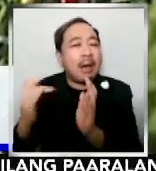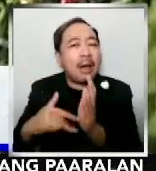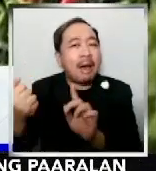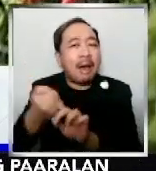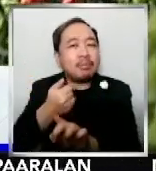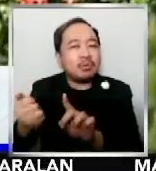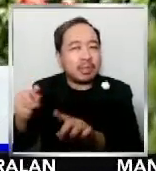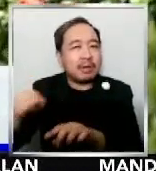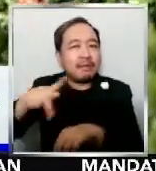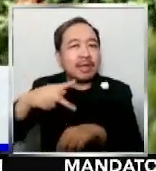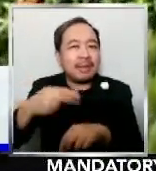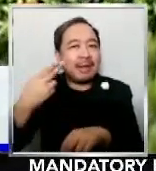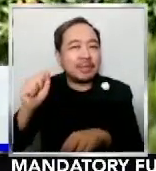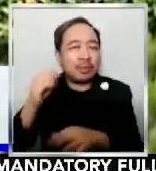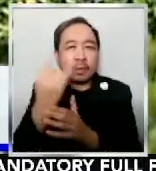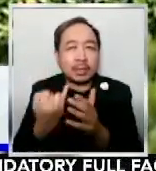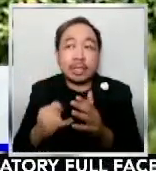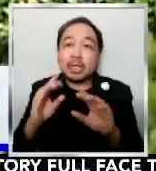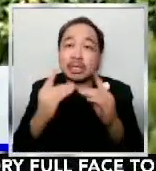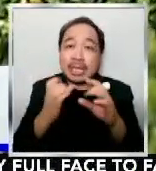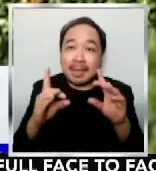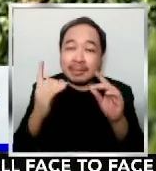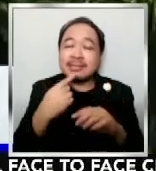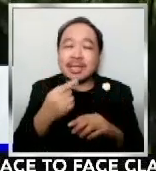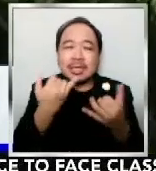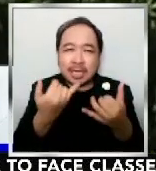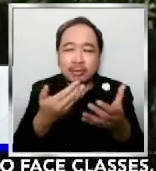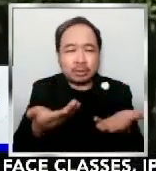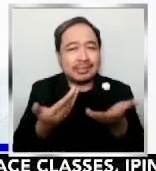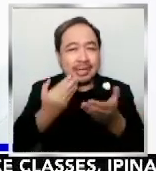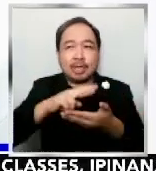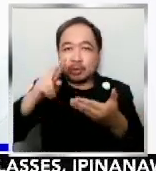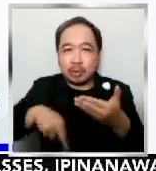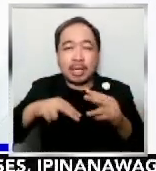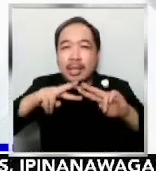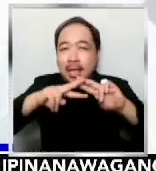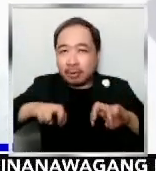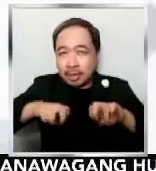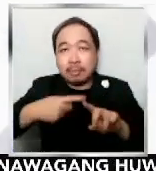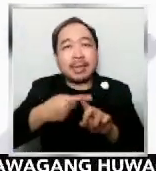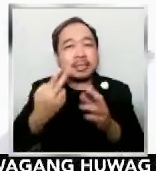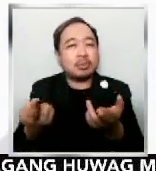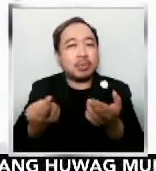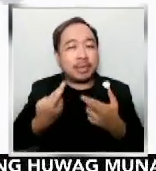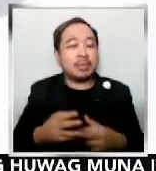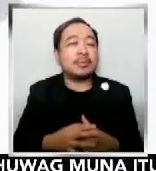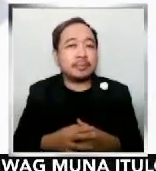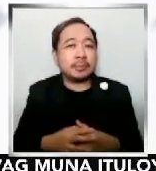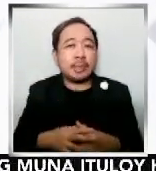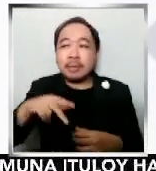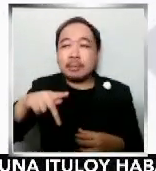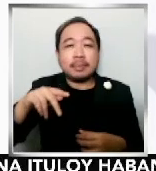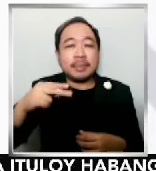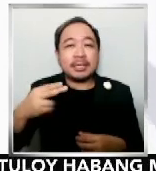National Bureau of Investigation na agad ipadala ang resulta ng pagsisiyasat at mga rekomendasyon. Sa mensahe namang ipinadala ng PHSA sa